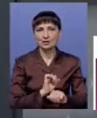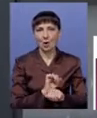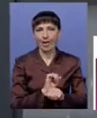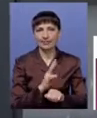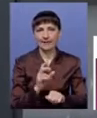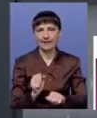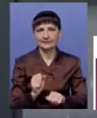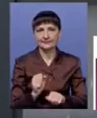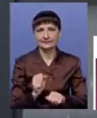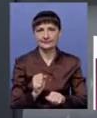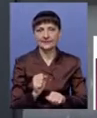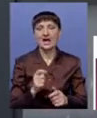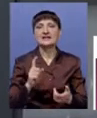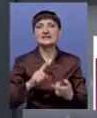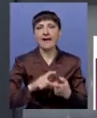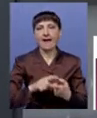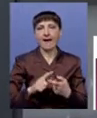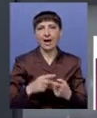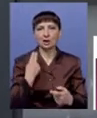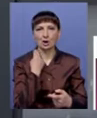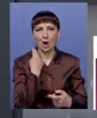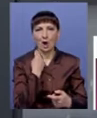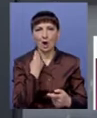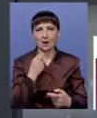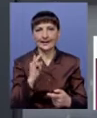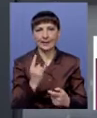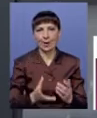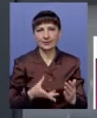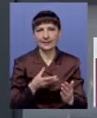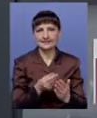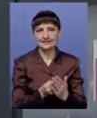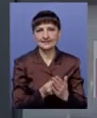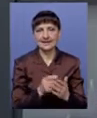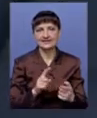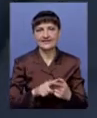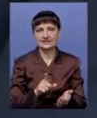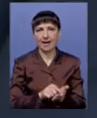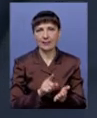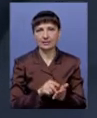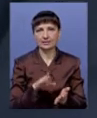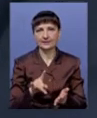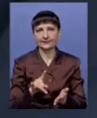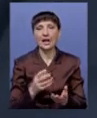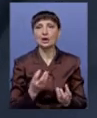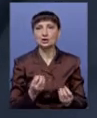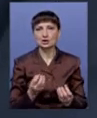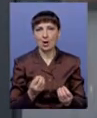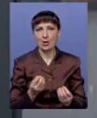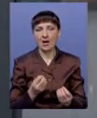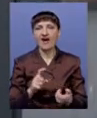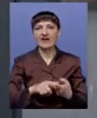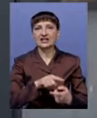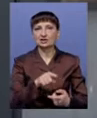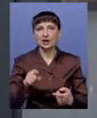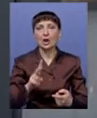стоянки. За имеющие задолженности должников по алиментам. Кроме этого, в